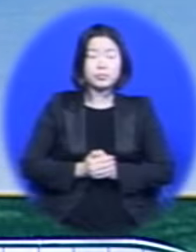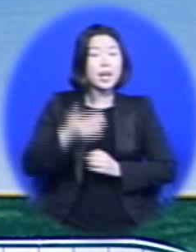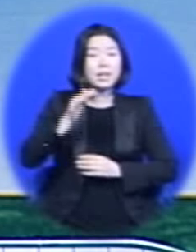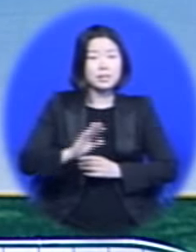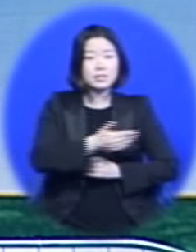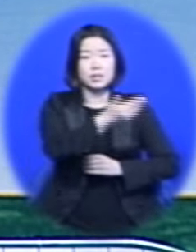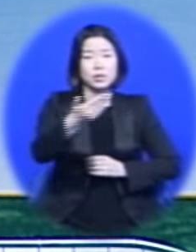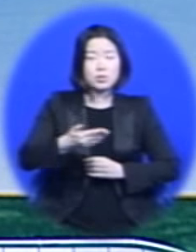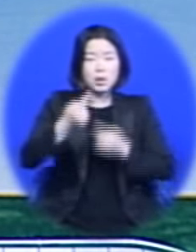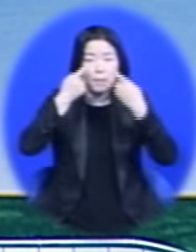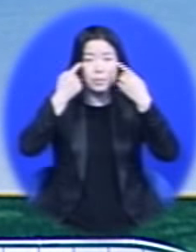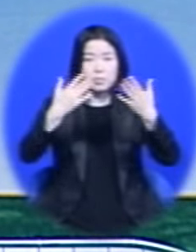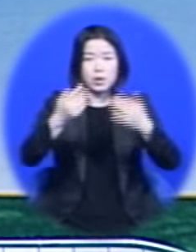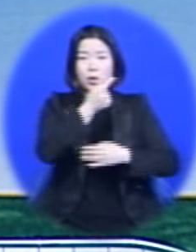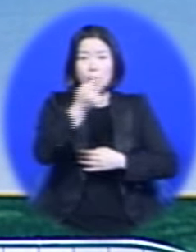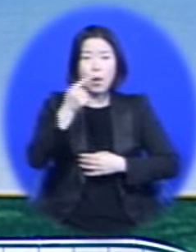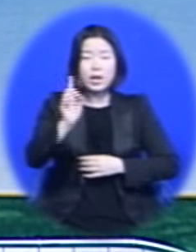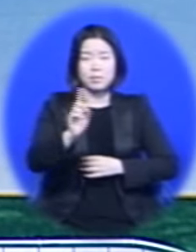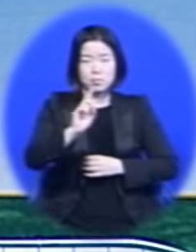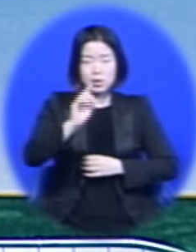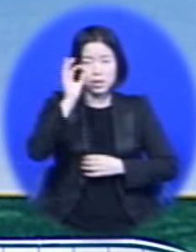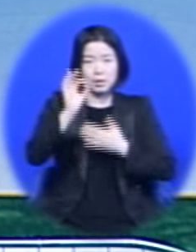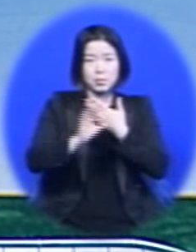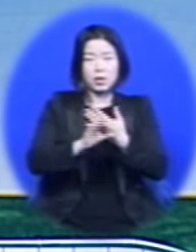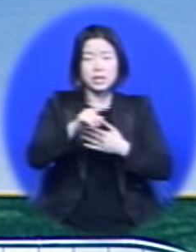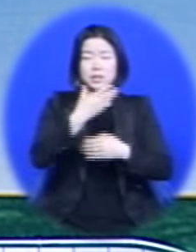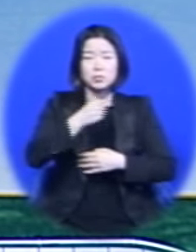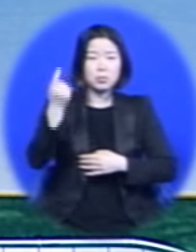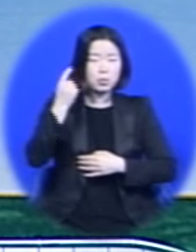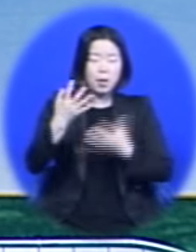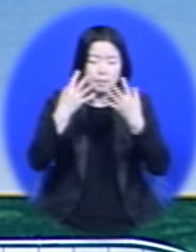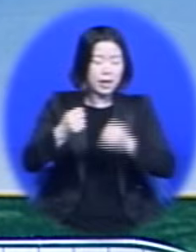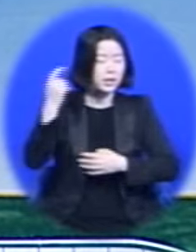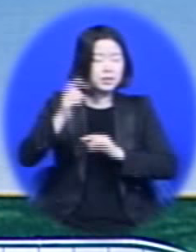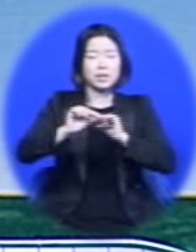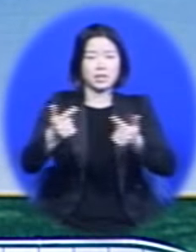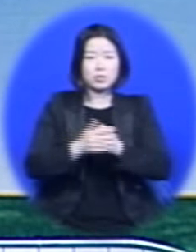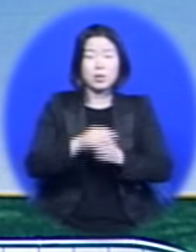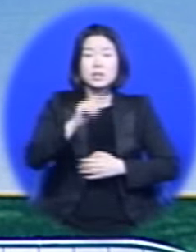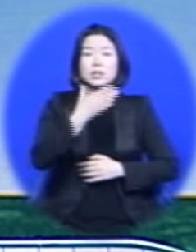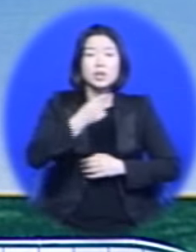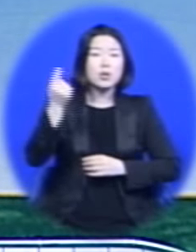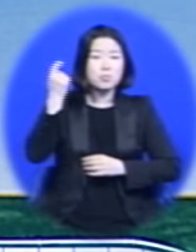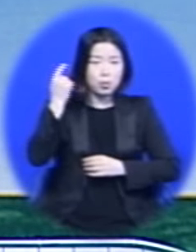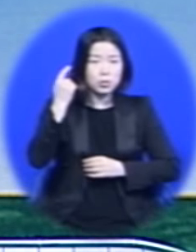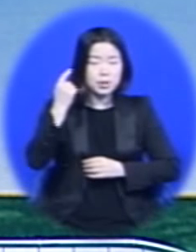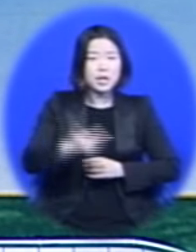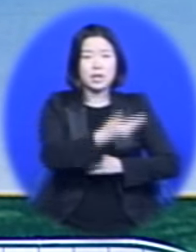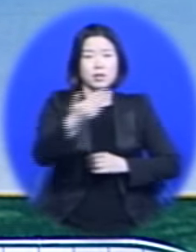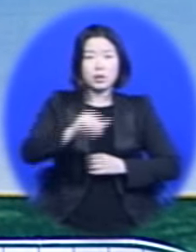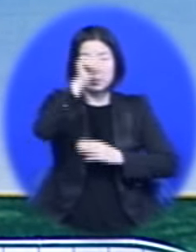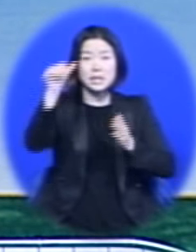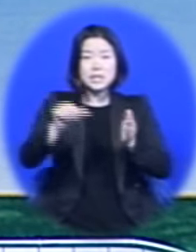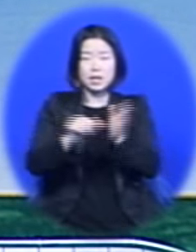그러나 여러분들이 분명하게 확인해야 될 것은 여러분들이 그 복음을 많이 들었다는 것이 아니고 그 복음이 여러분의 인생을 바꿨냐